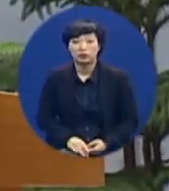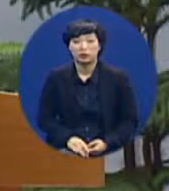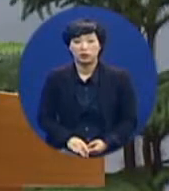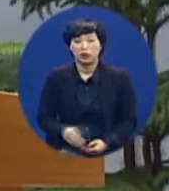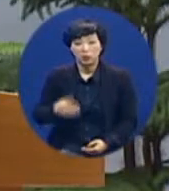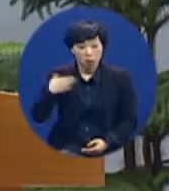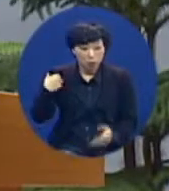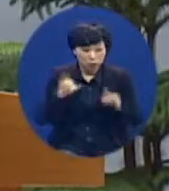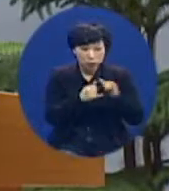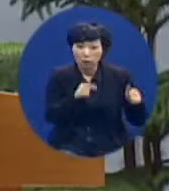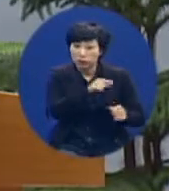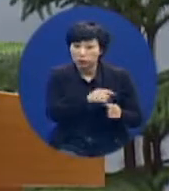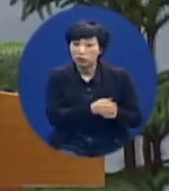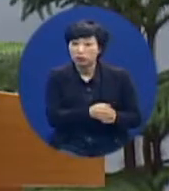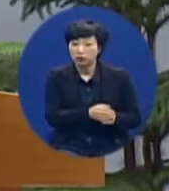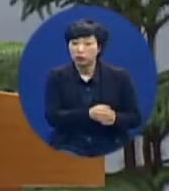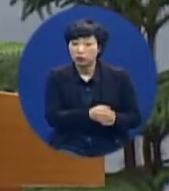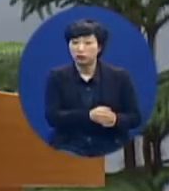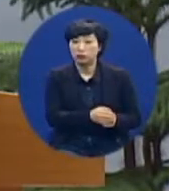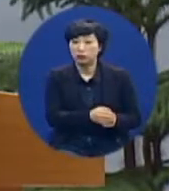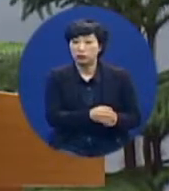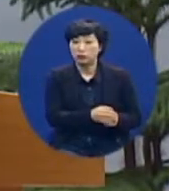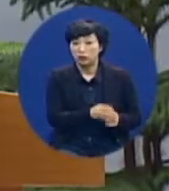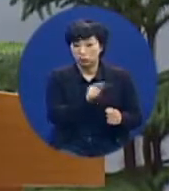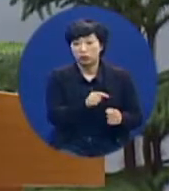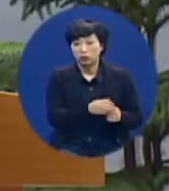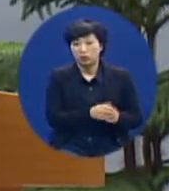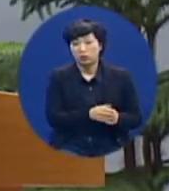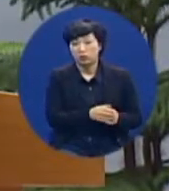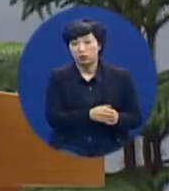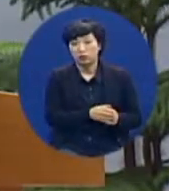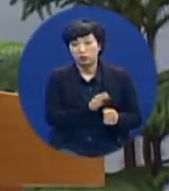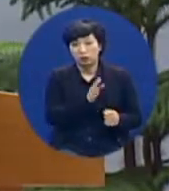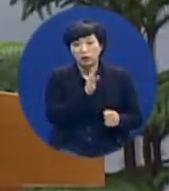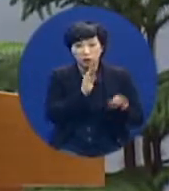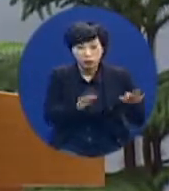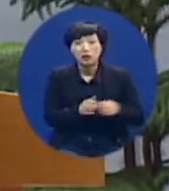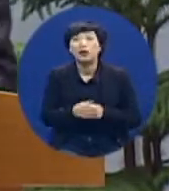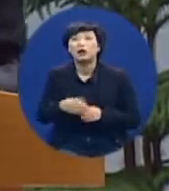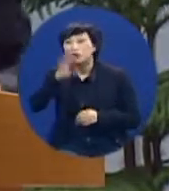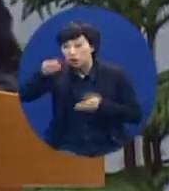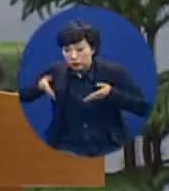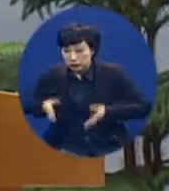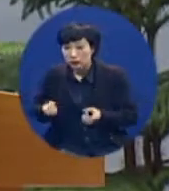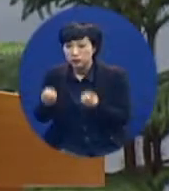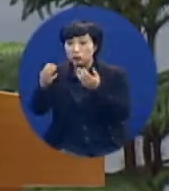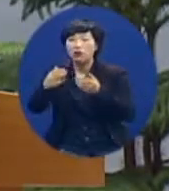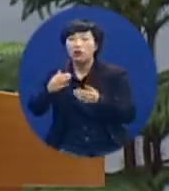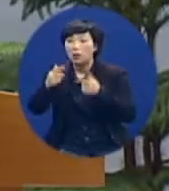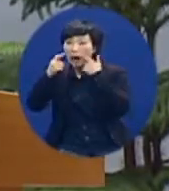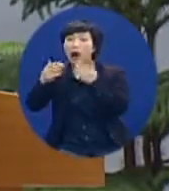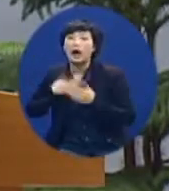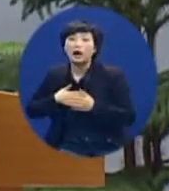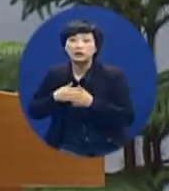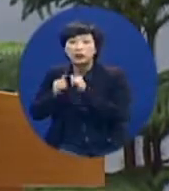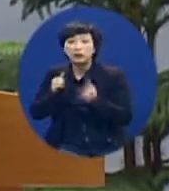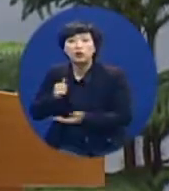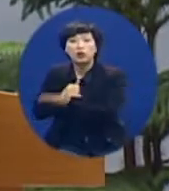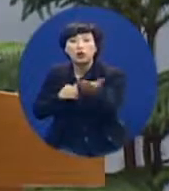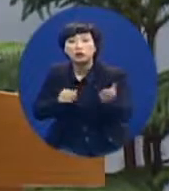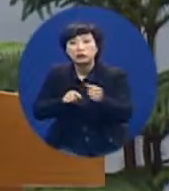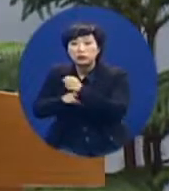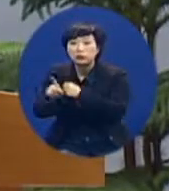모르는 사람에게는 what Christmas Day is might do like that. But do those who